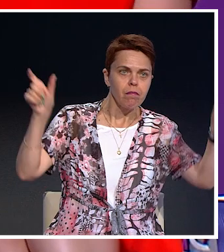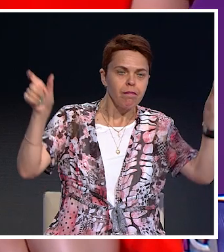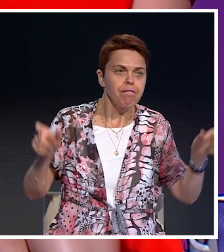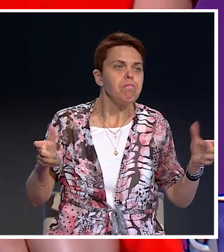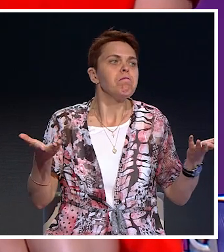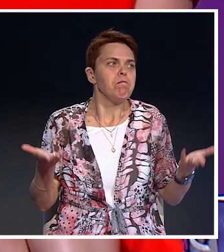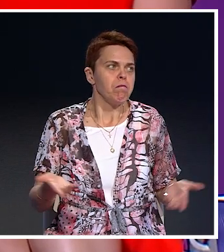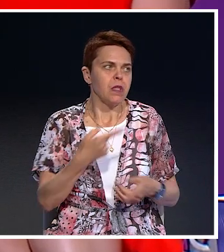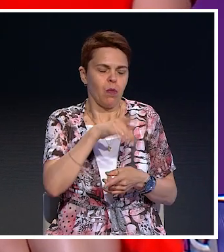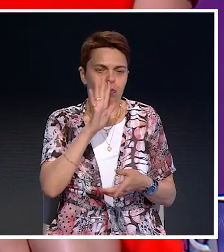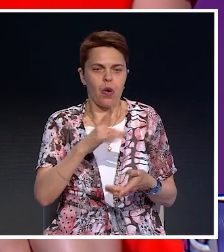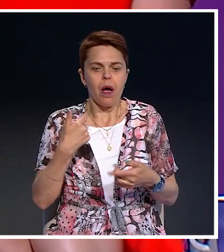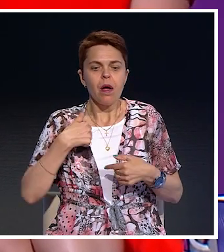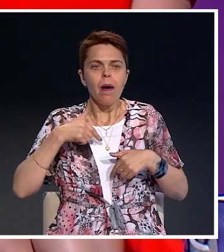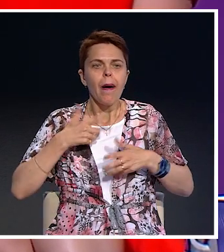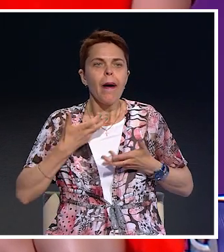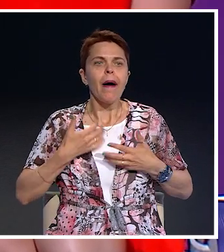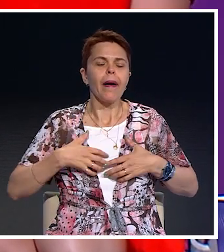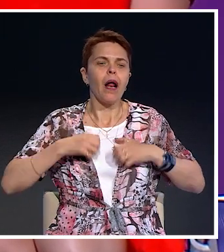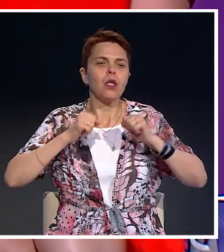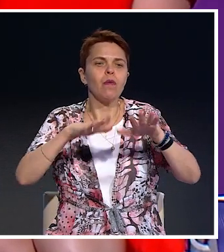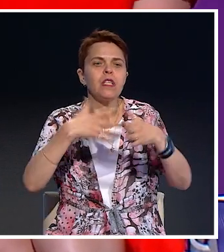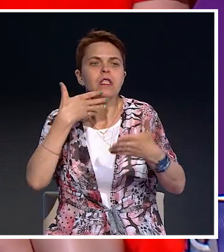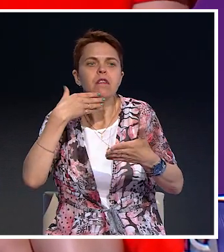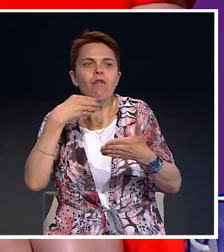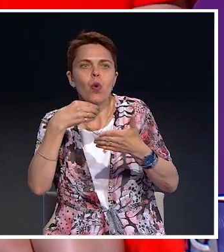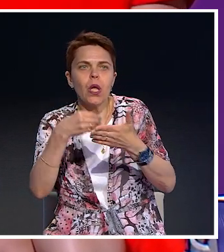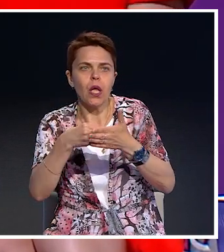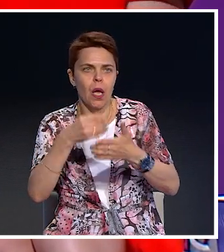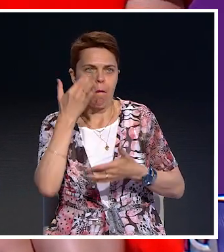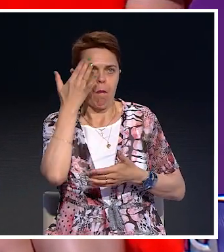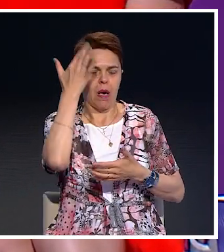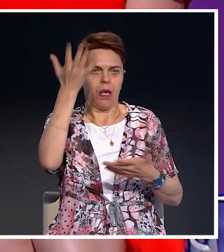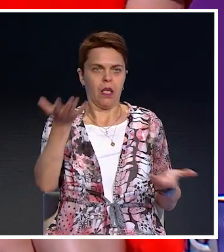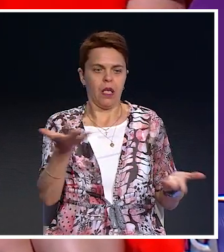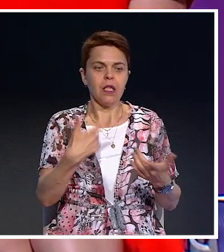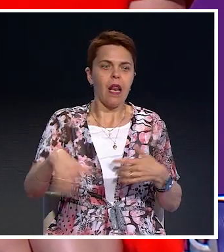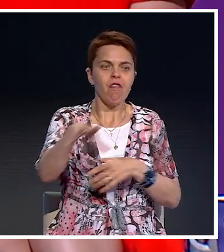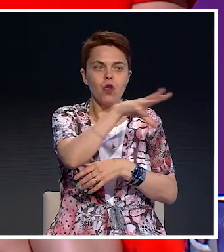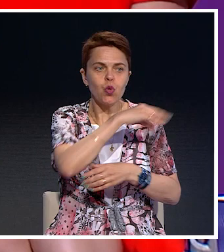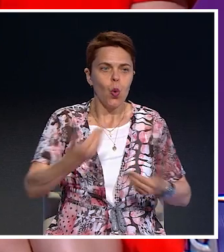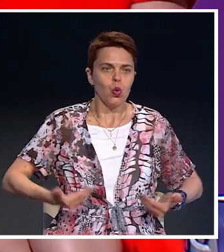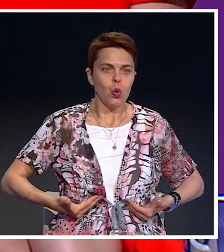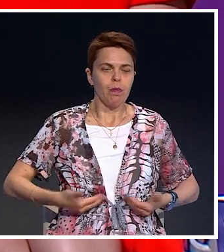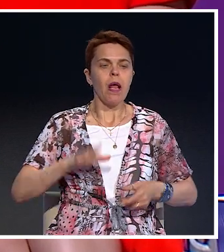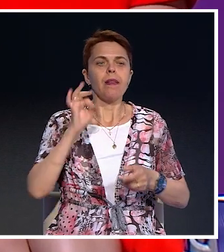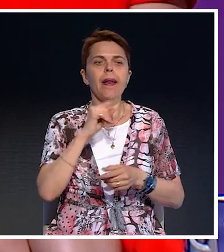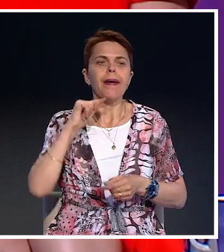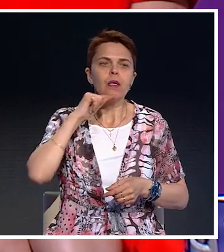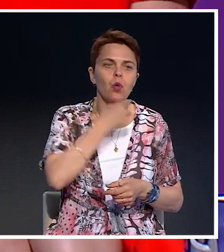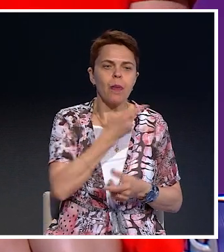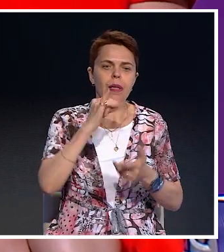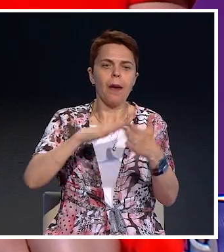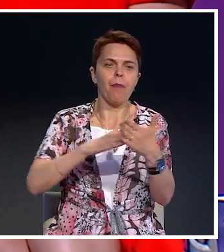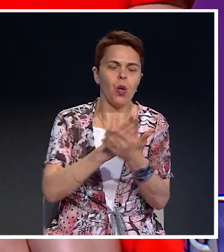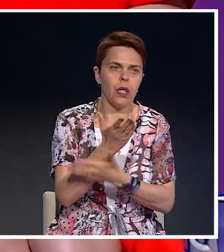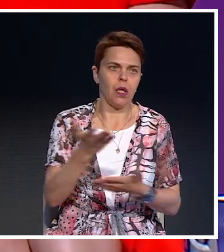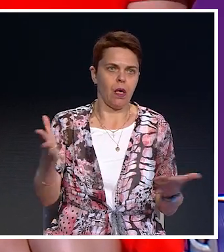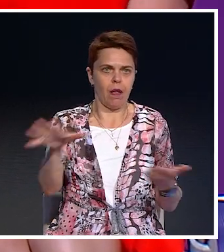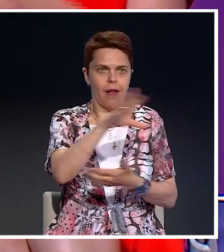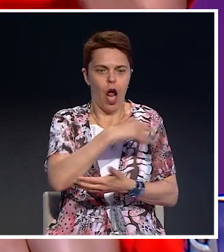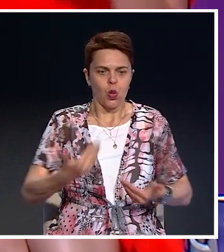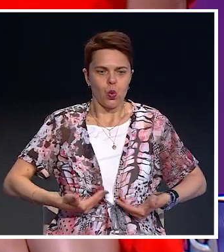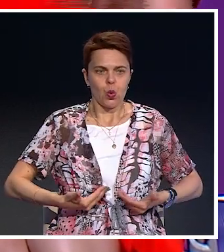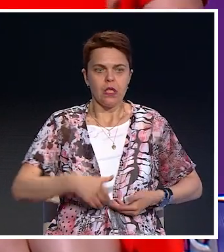в Україні міг зреалізувати свої мрії і можливості. Так, це краще для всього суспільства, це краще для економіки, це краще для політики, це краще